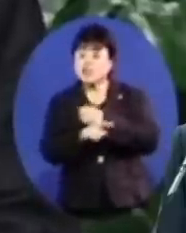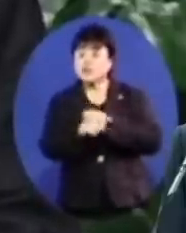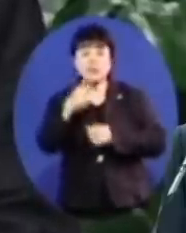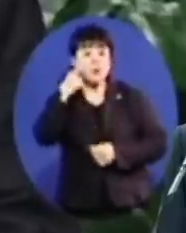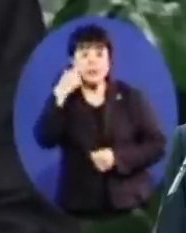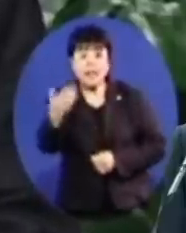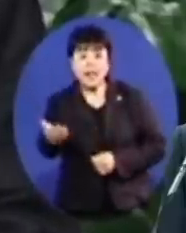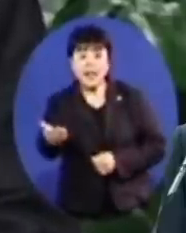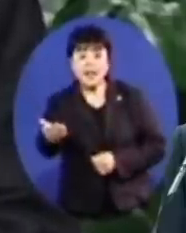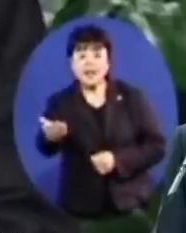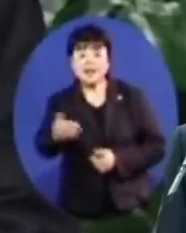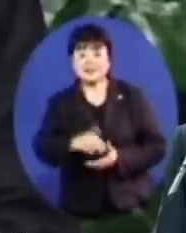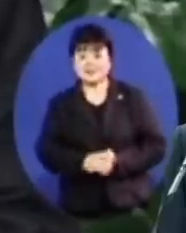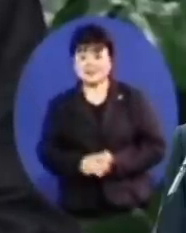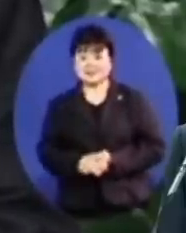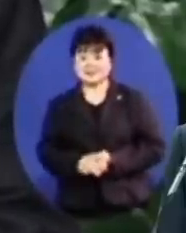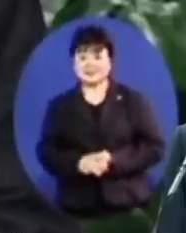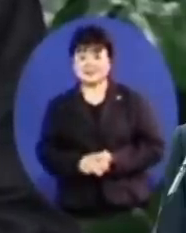무엇입니까?